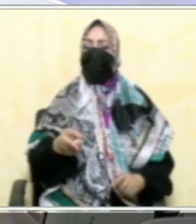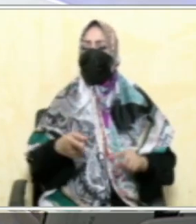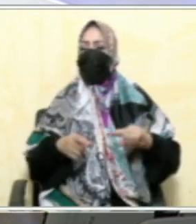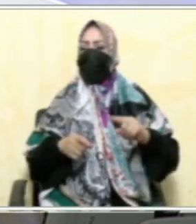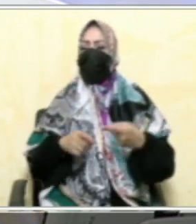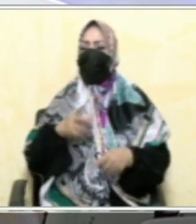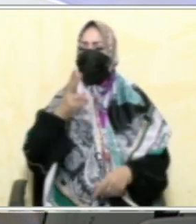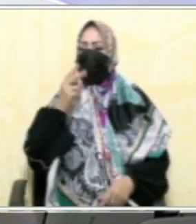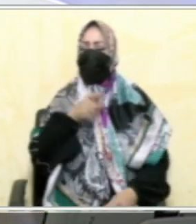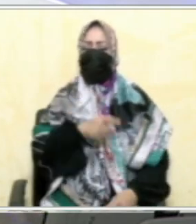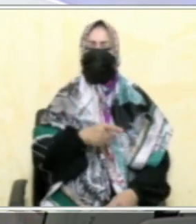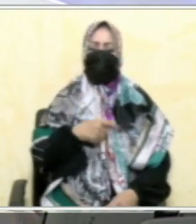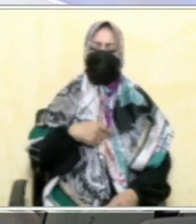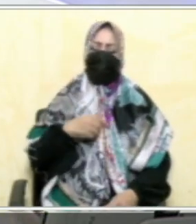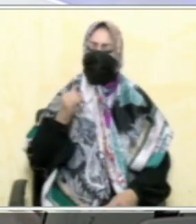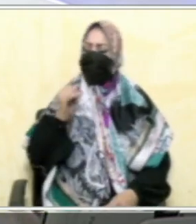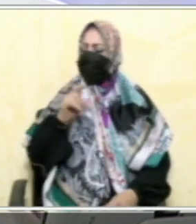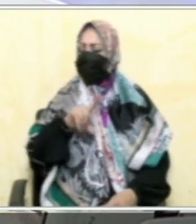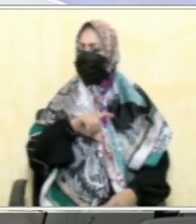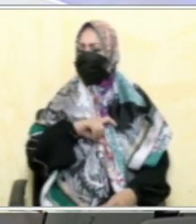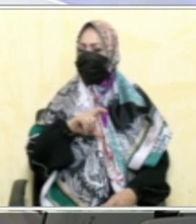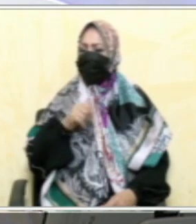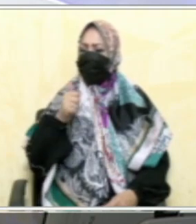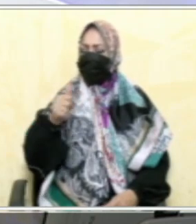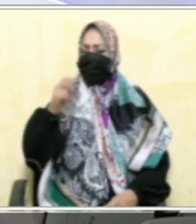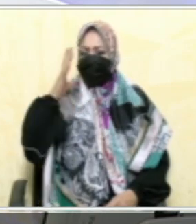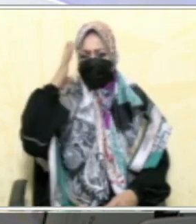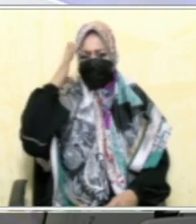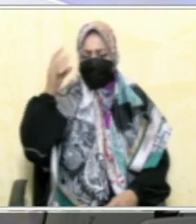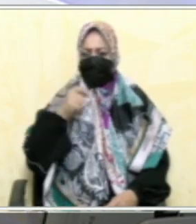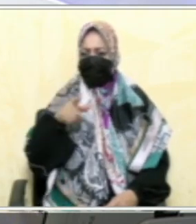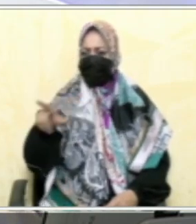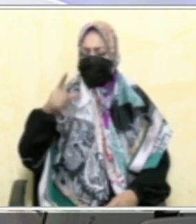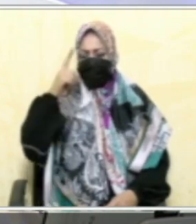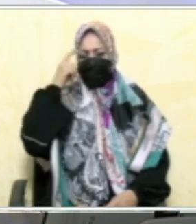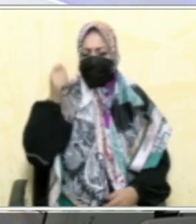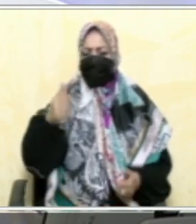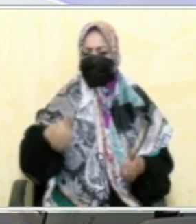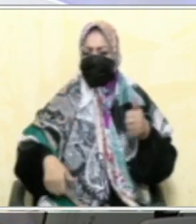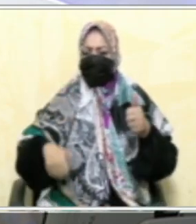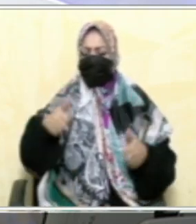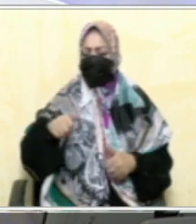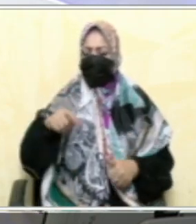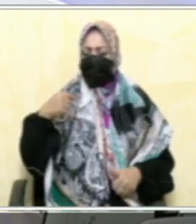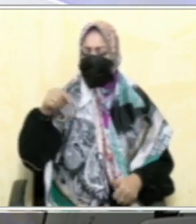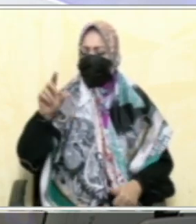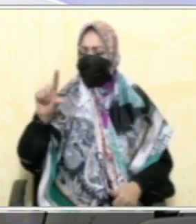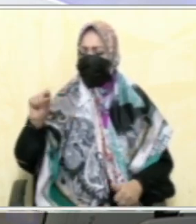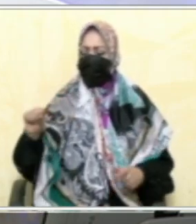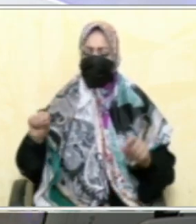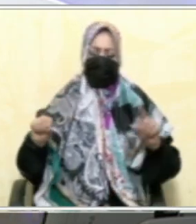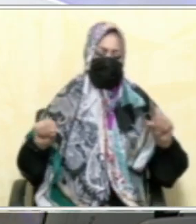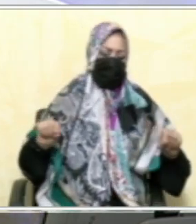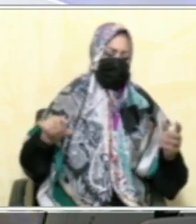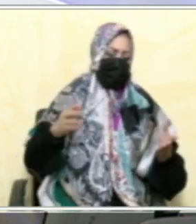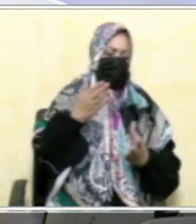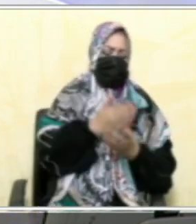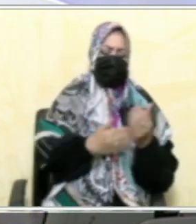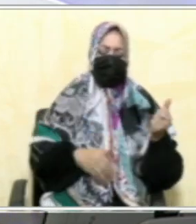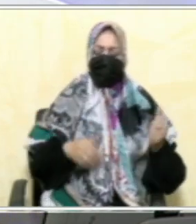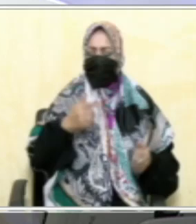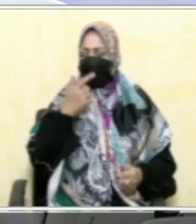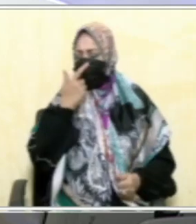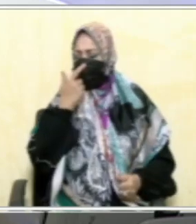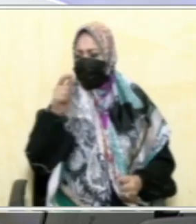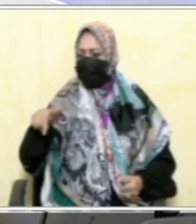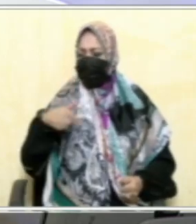ابني وكراسة ابن الأبلة أو ابن المعلمة، ستجد كراسة ابني أفضل وهو أكثر اهتماما،